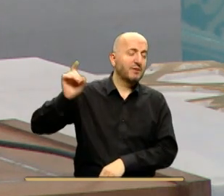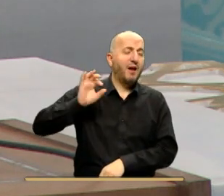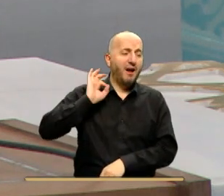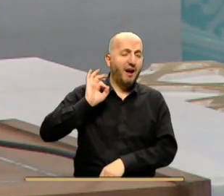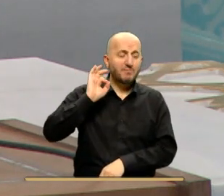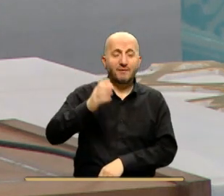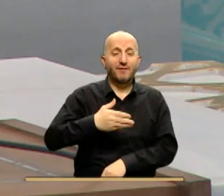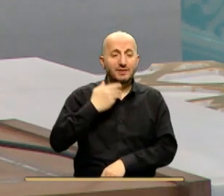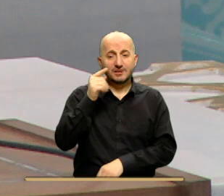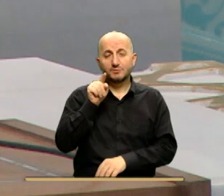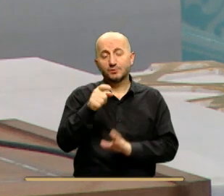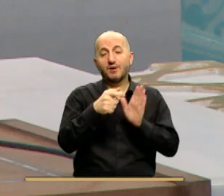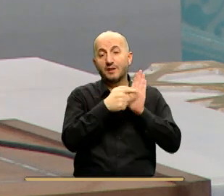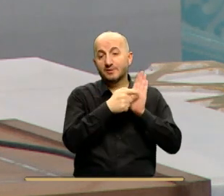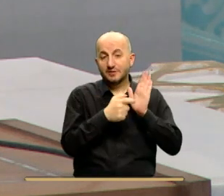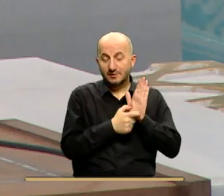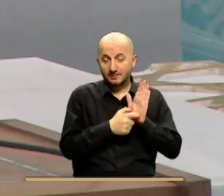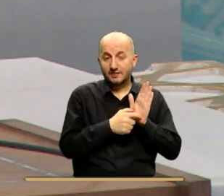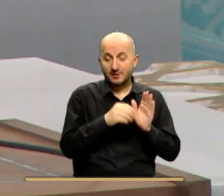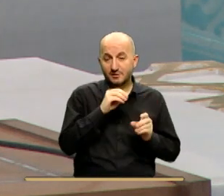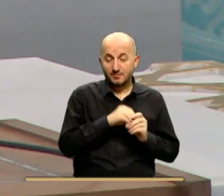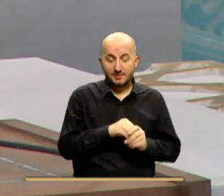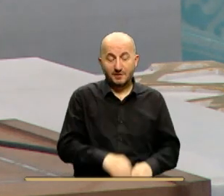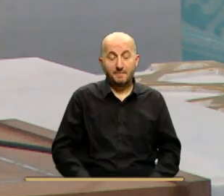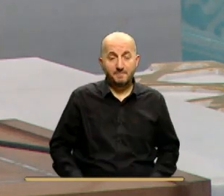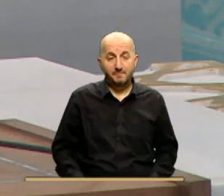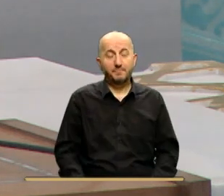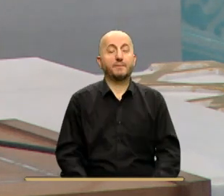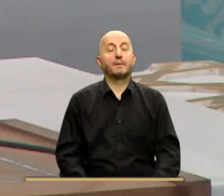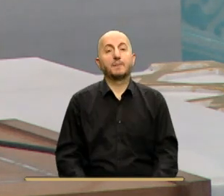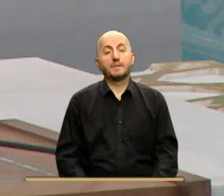ifade ettiğimiz şu ayet-i cellede وَاَعْتَصِمُوا بِحَبْلِ